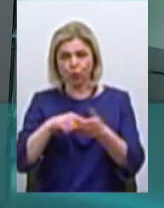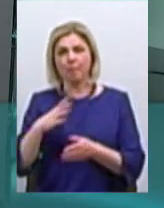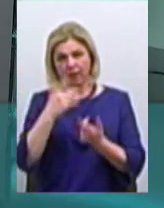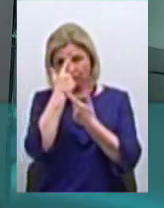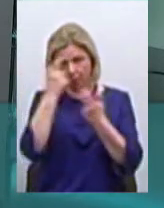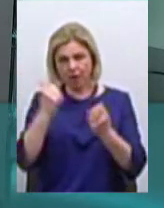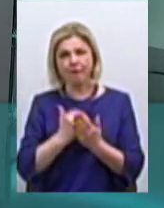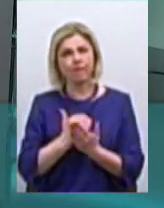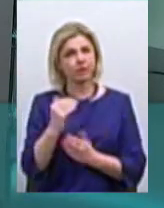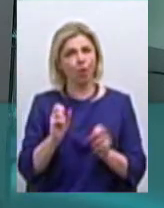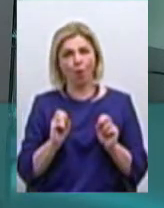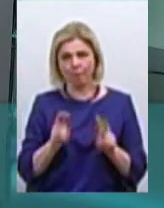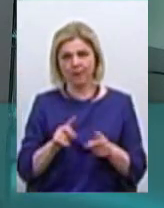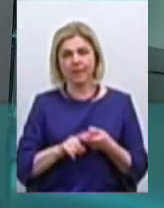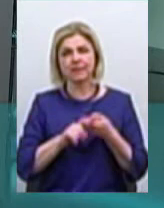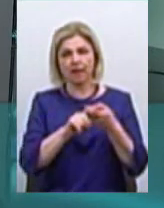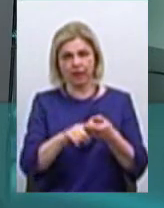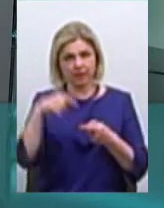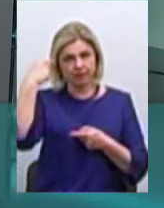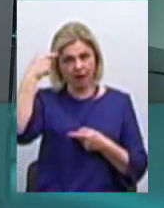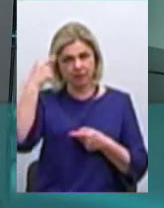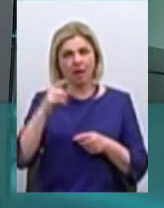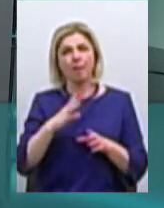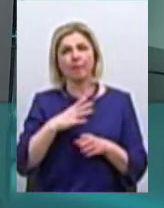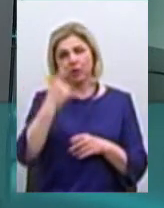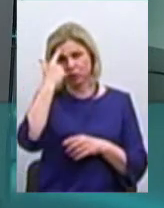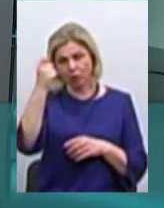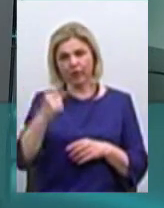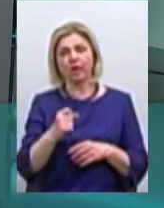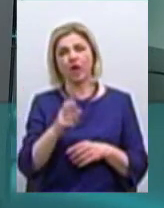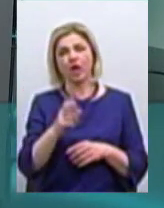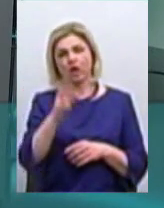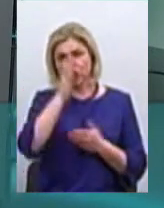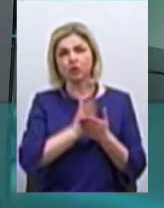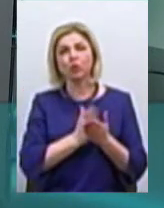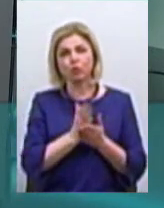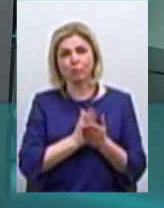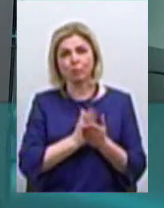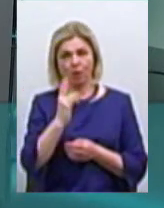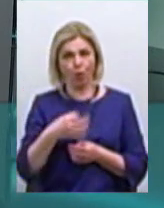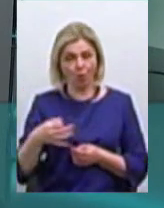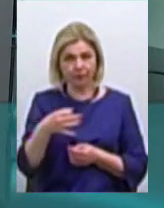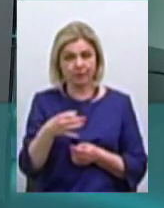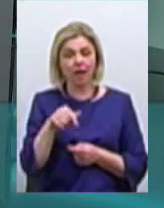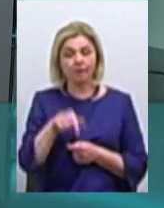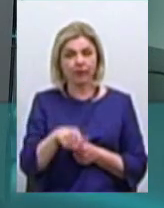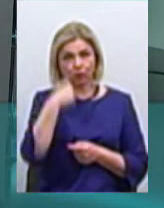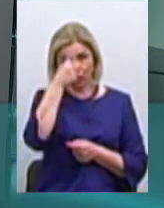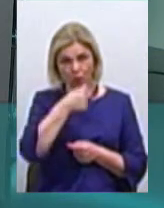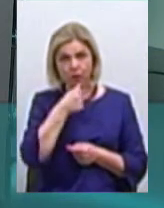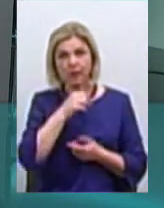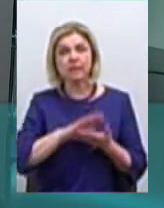зараження сказом, повідомляє Головне управління Держпродспоживслужби в Миколаївській області. В цьому році